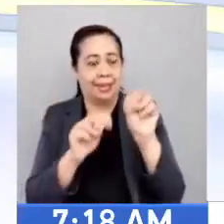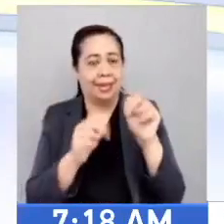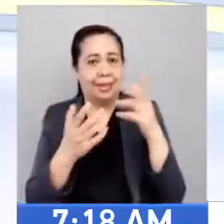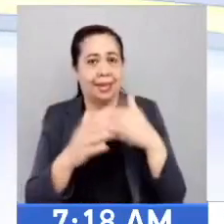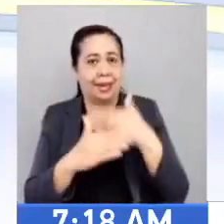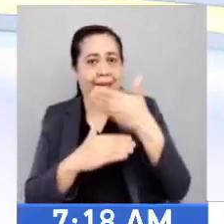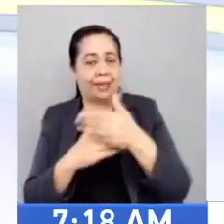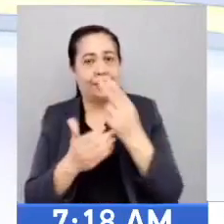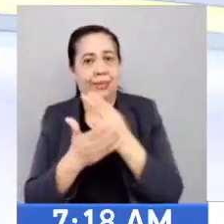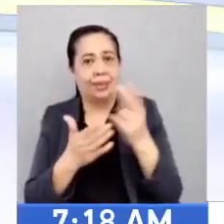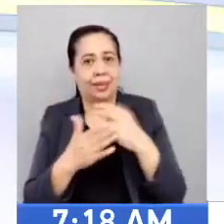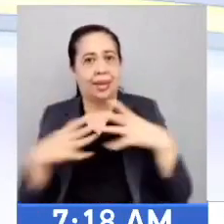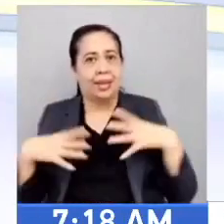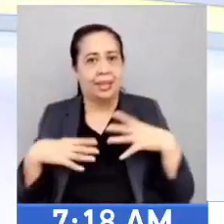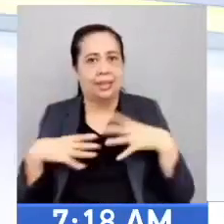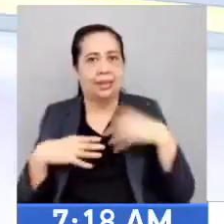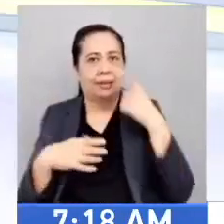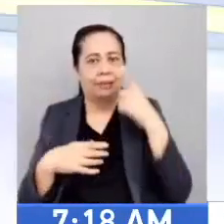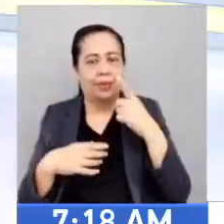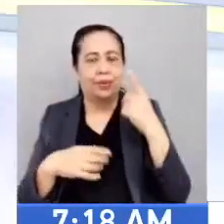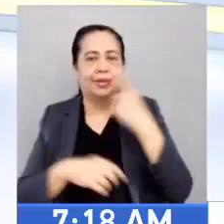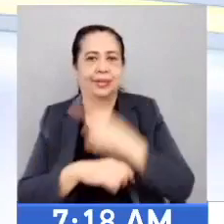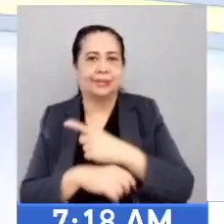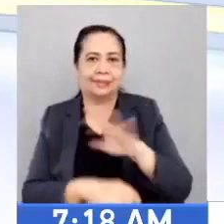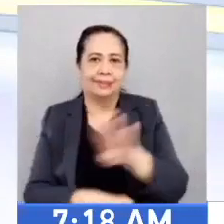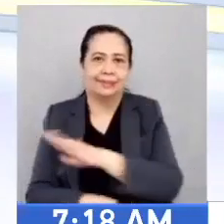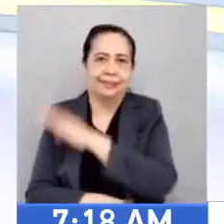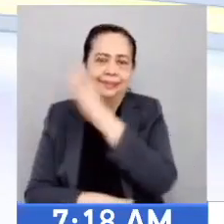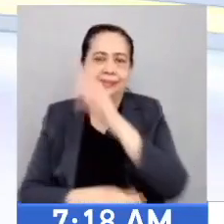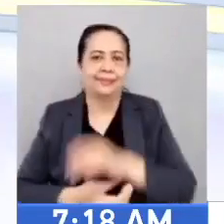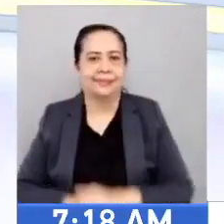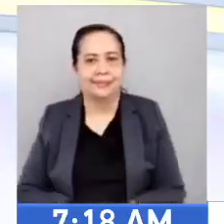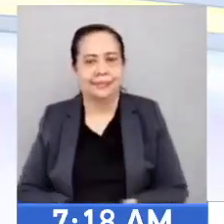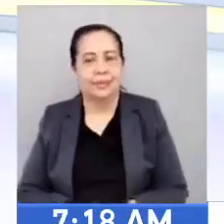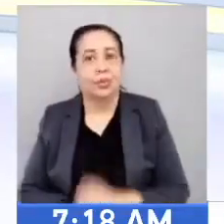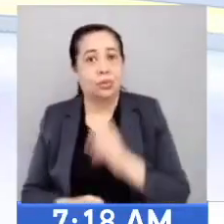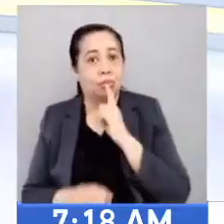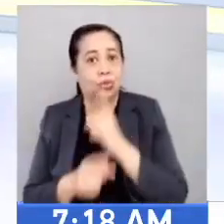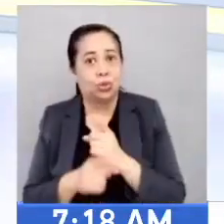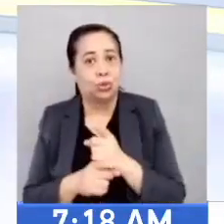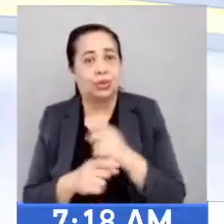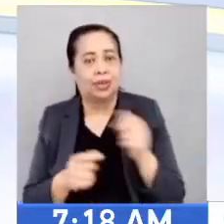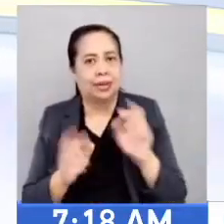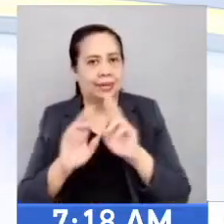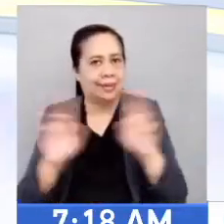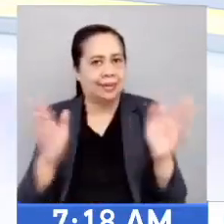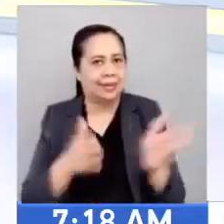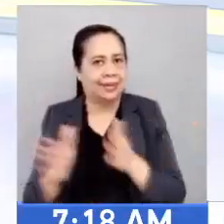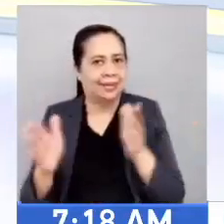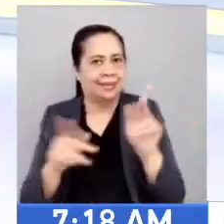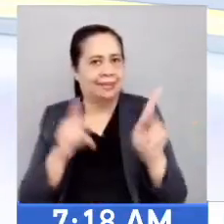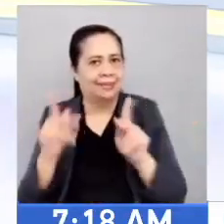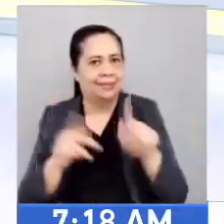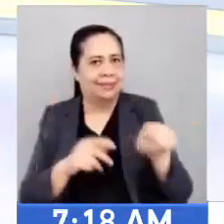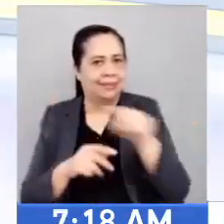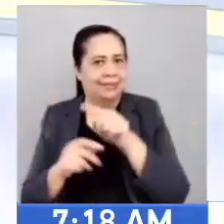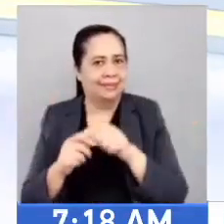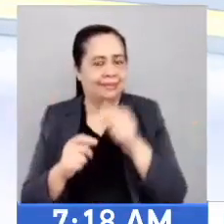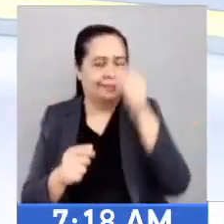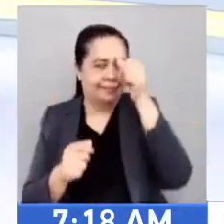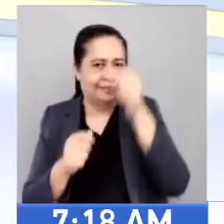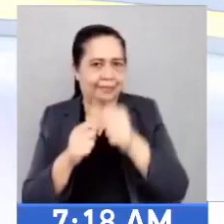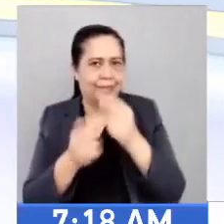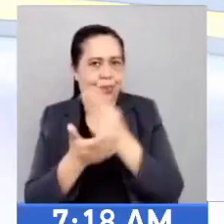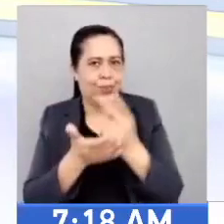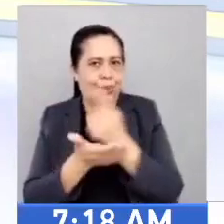ang holiday para sa Araw ng Kagitingan. Kaya naman siguradong naghahanda ng ating mga kapuso para gunitain ang Holy Week. At syempre,